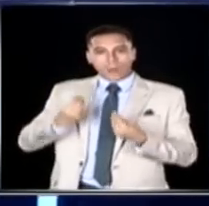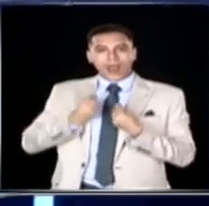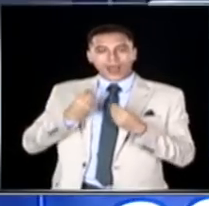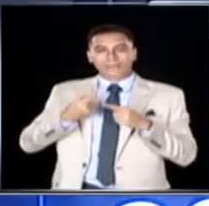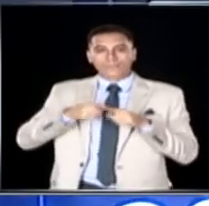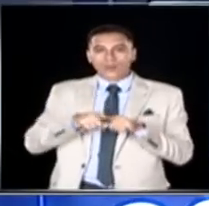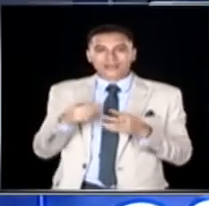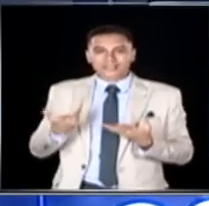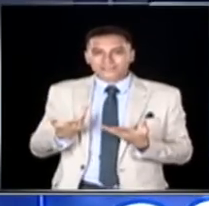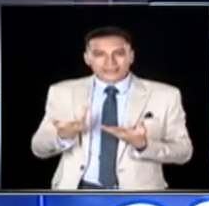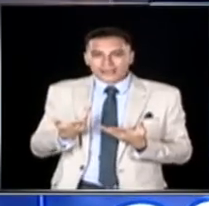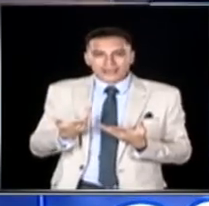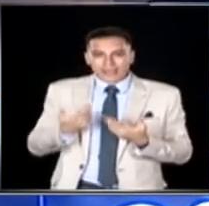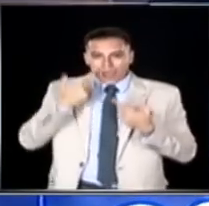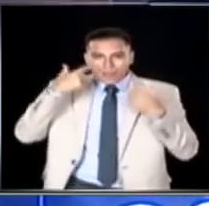موطنه الأصلي